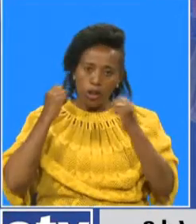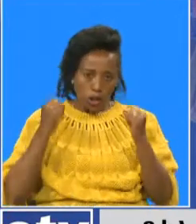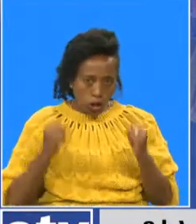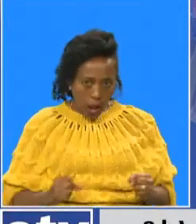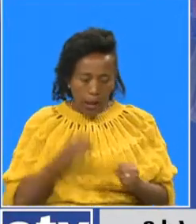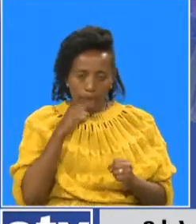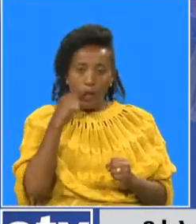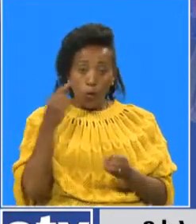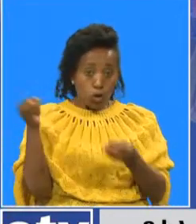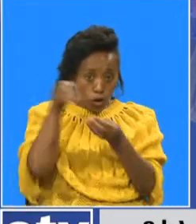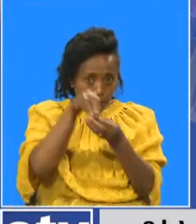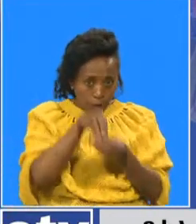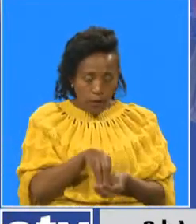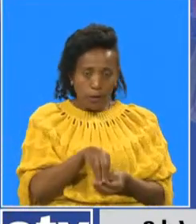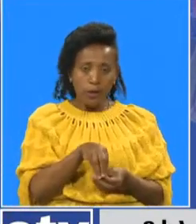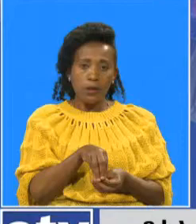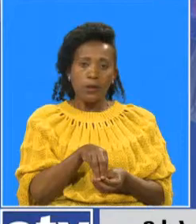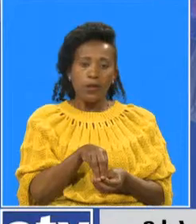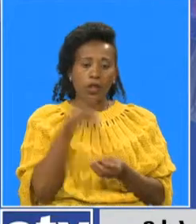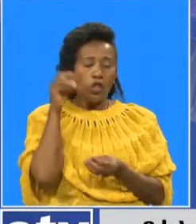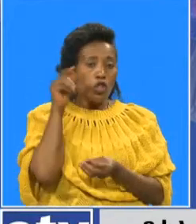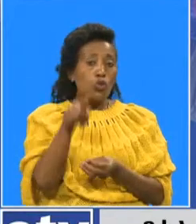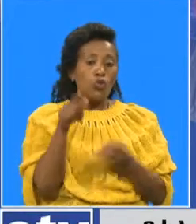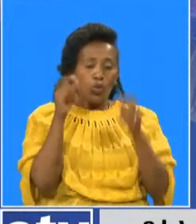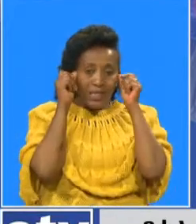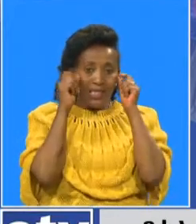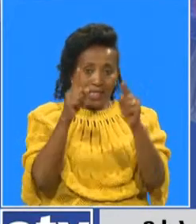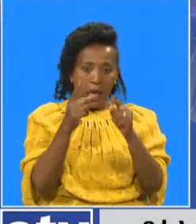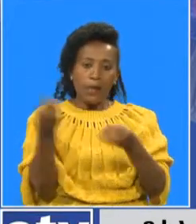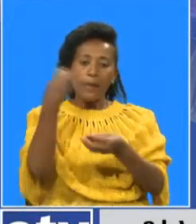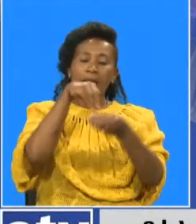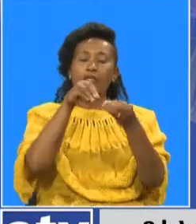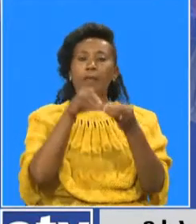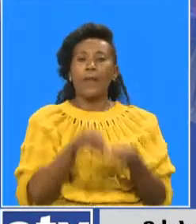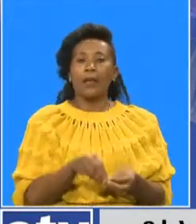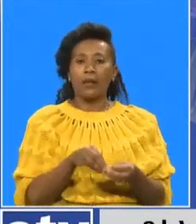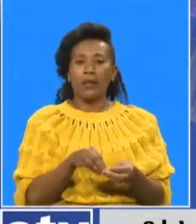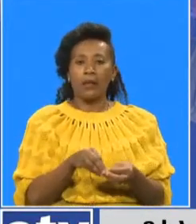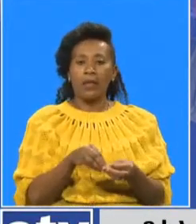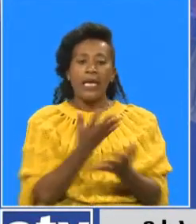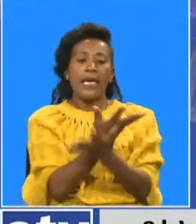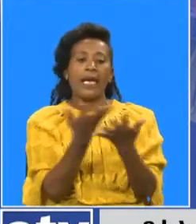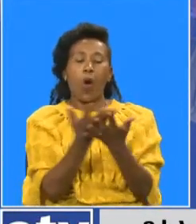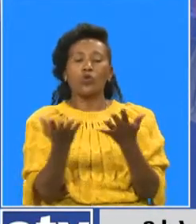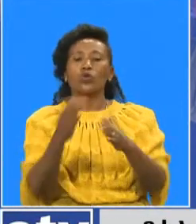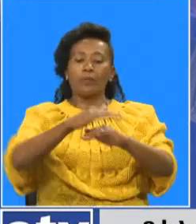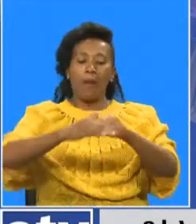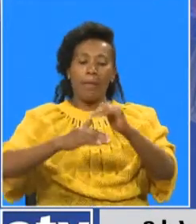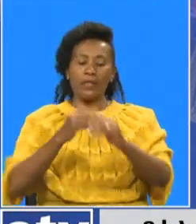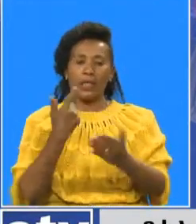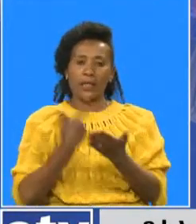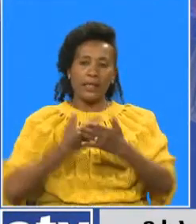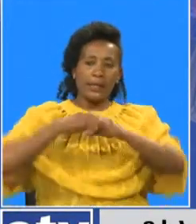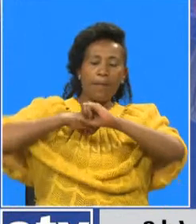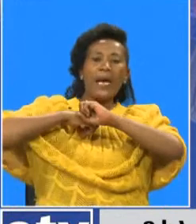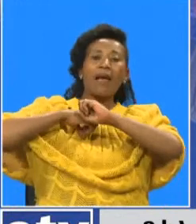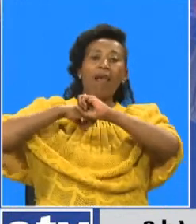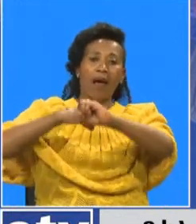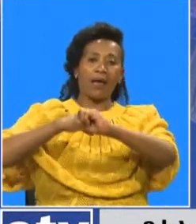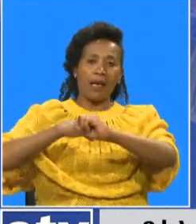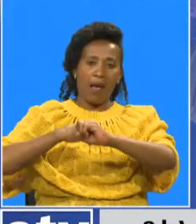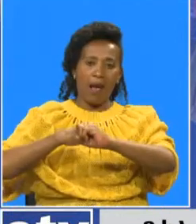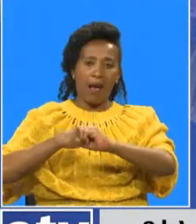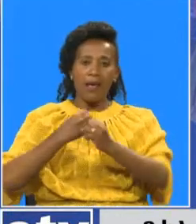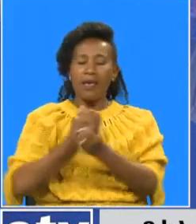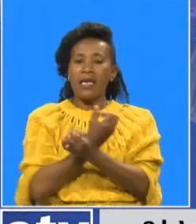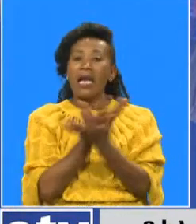ይችላል የሚልም ጭምር እሱ ግንዛቤው በተጨማሪ የቃዎችን ማመቻቸት እነዚህ መከላከያ